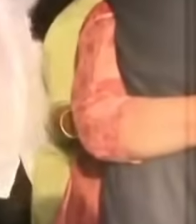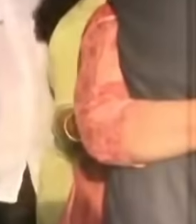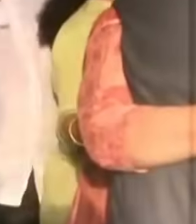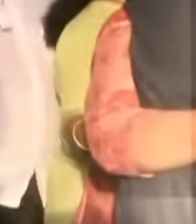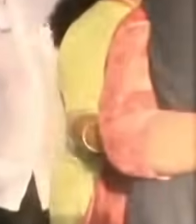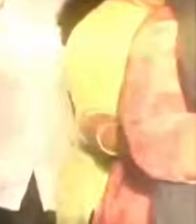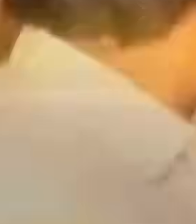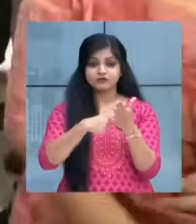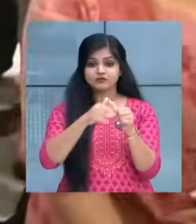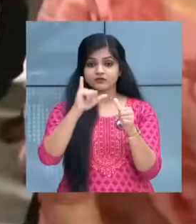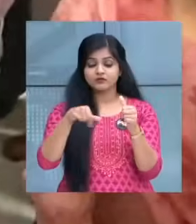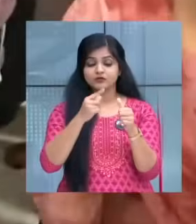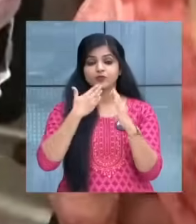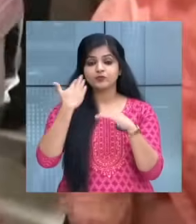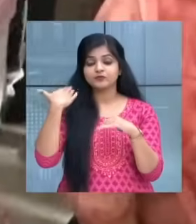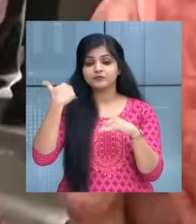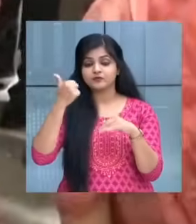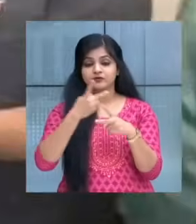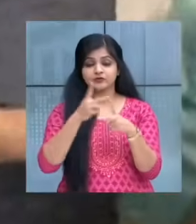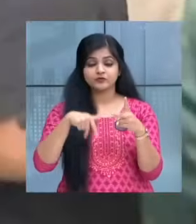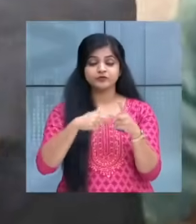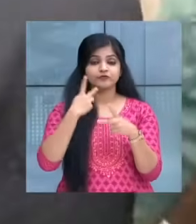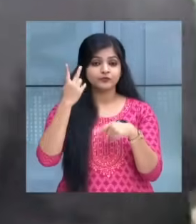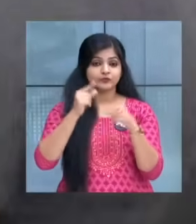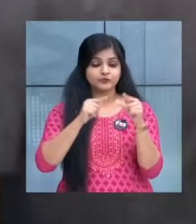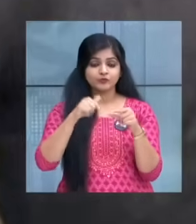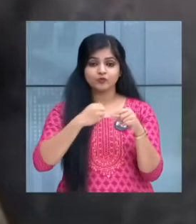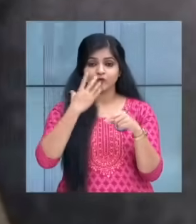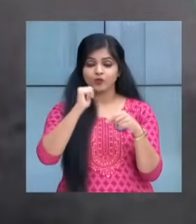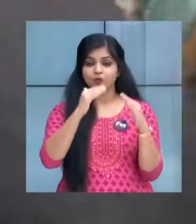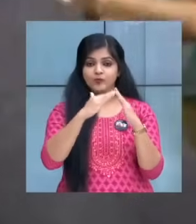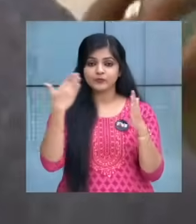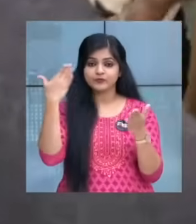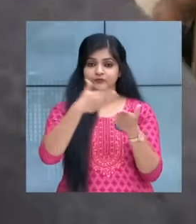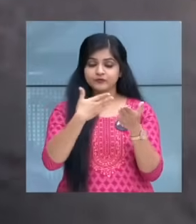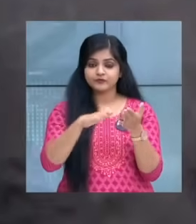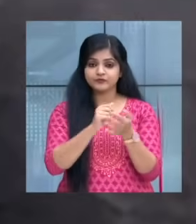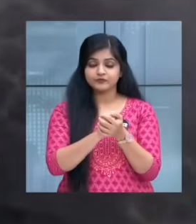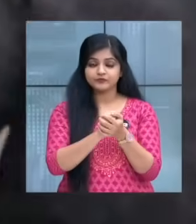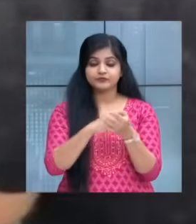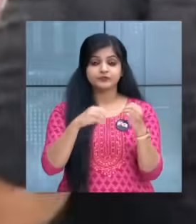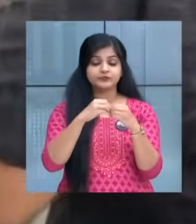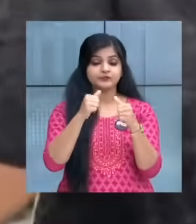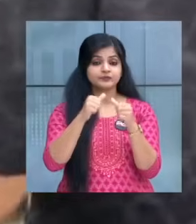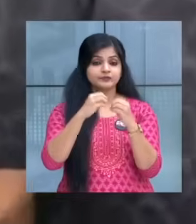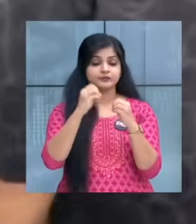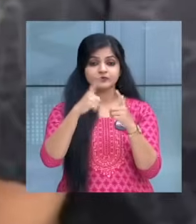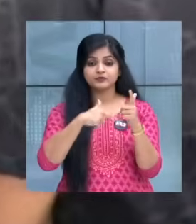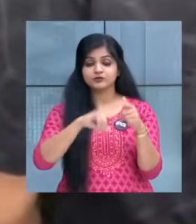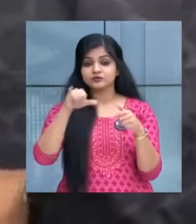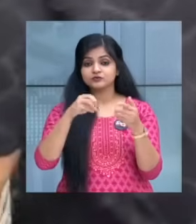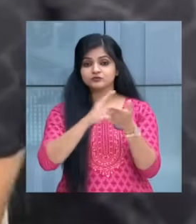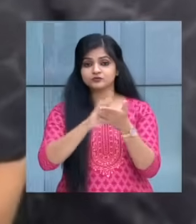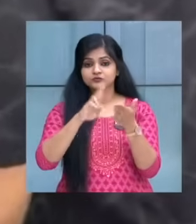മുൻ മന്ത്രിയായിരുന്ന ഷിബു ബേബി ജോൺ, കടന്നപ്പള്ളി ഒക്കെ രാവിലെയും അദ്ദേഹത്തിന്റെ വീട്ടിലുണ്ടായിരുന്നു. ഷിബു ബേബി ജോൺ ഒക്കെ ഇപ്പോഴും അദ്ദേഹത്തിന്റെ രാവിലെ മുതൽ